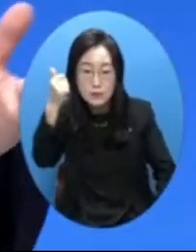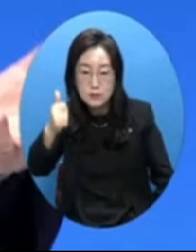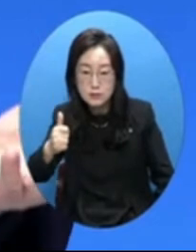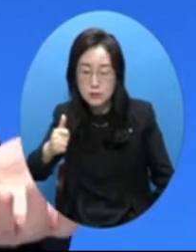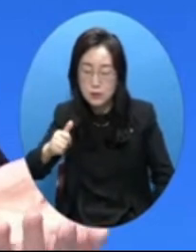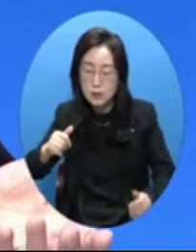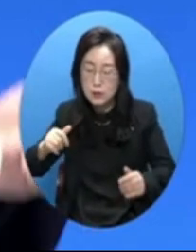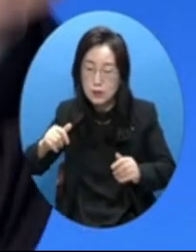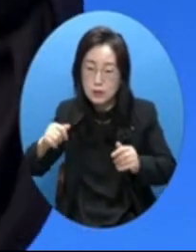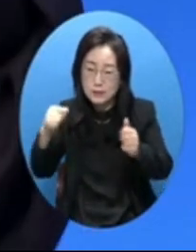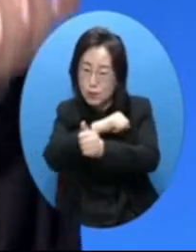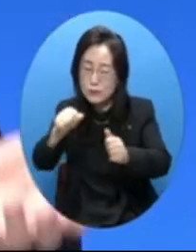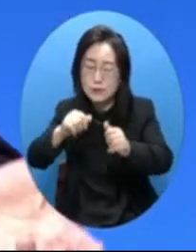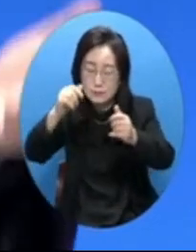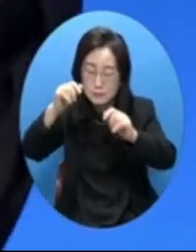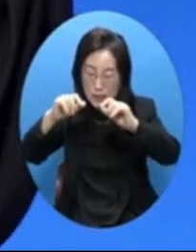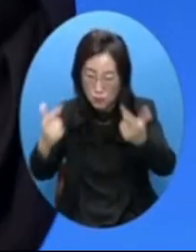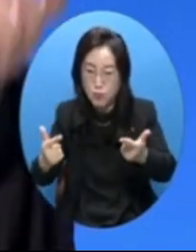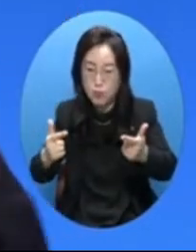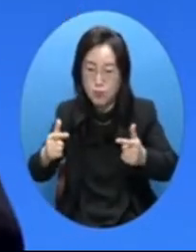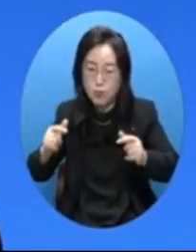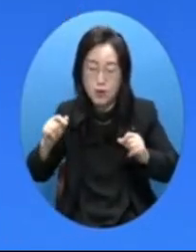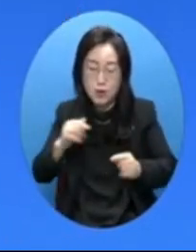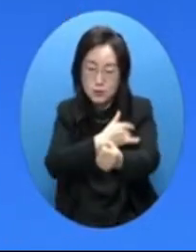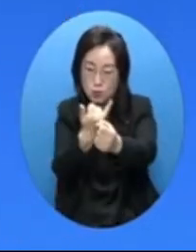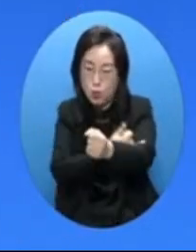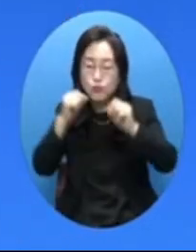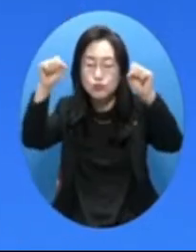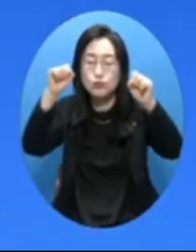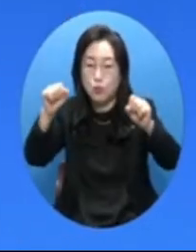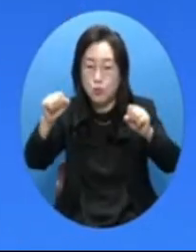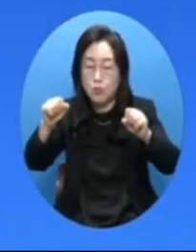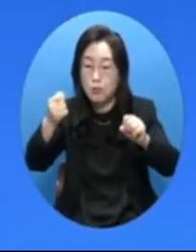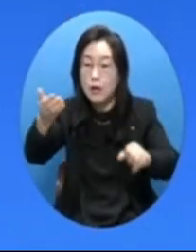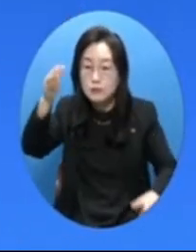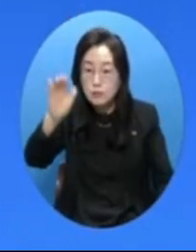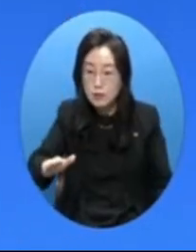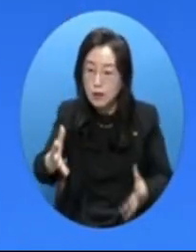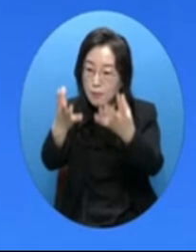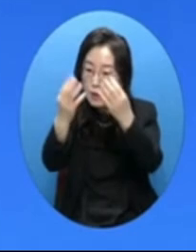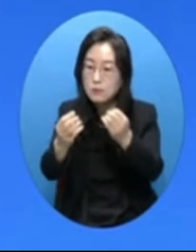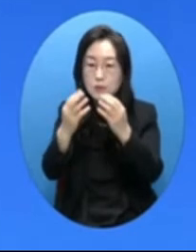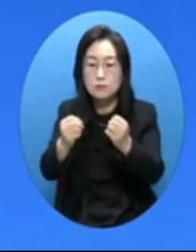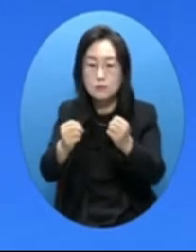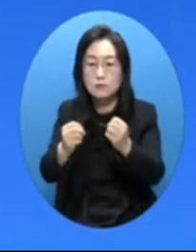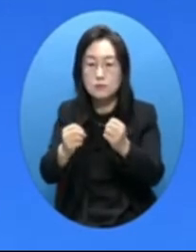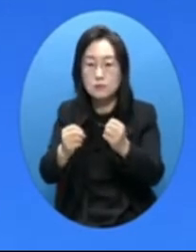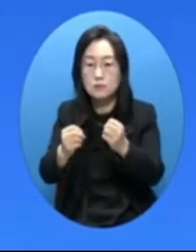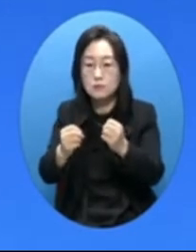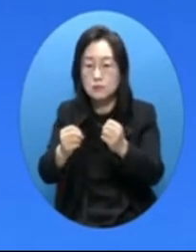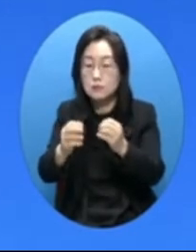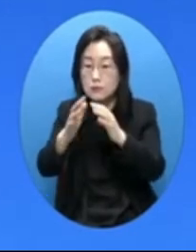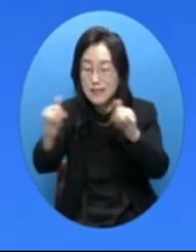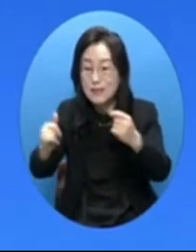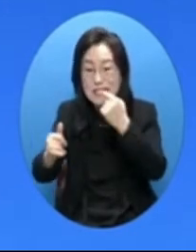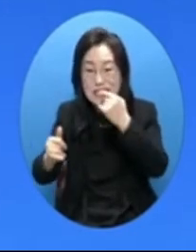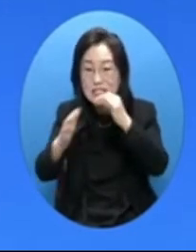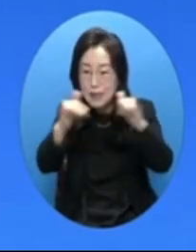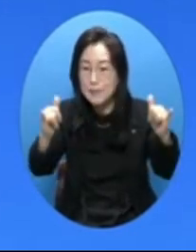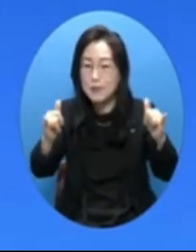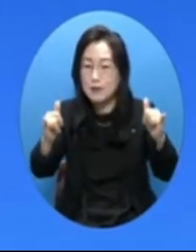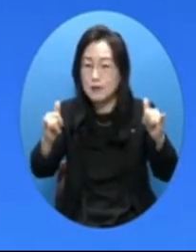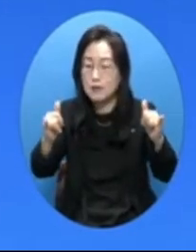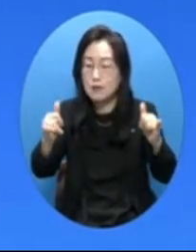흑인들의 운동을 인권을 시작했음에도 불구하고 그 많은 구구 백인들이